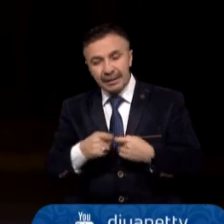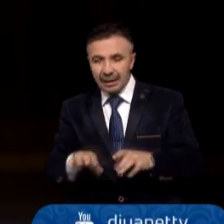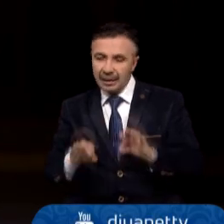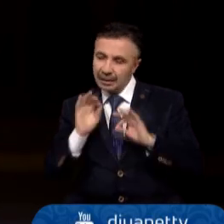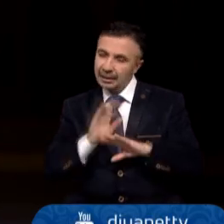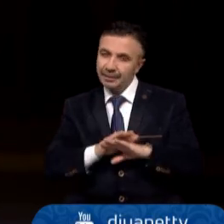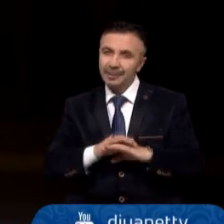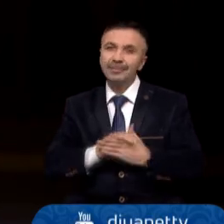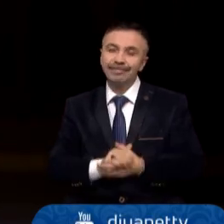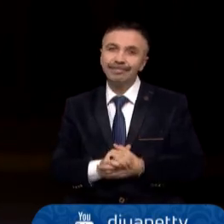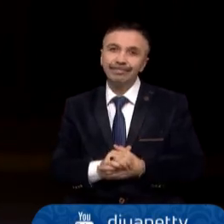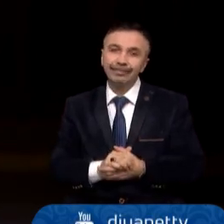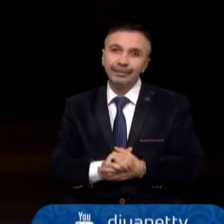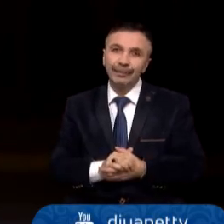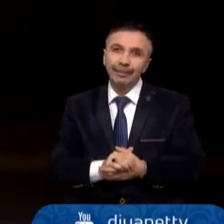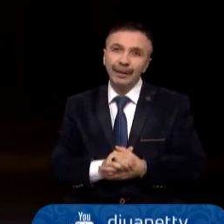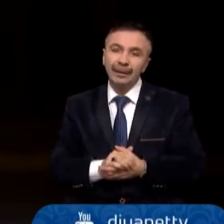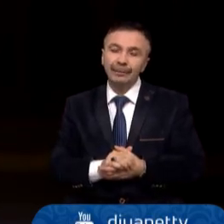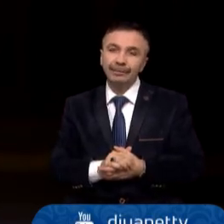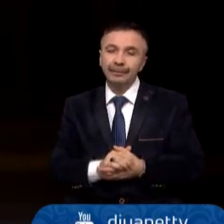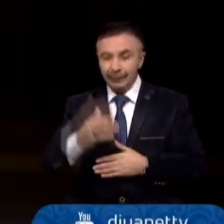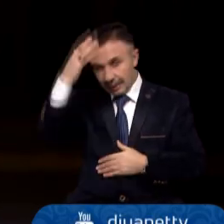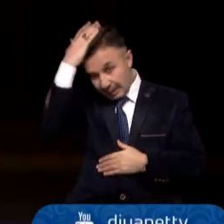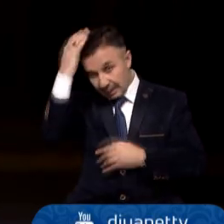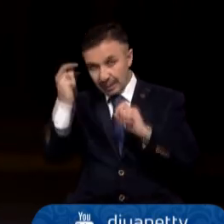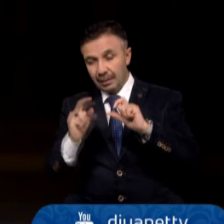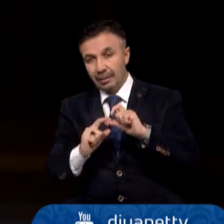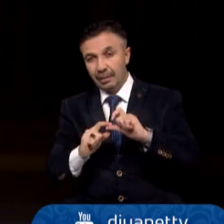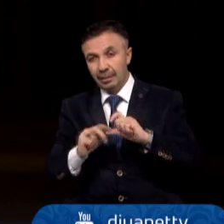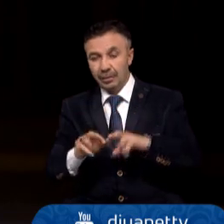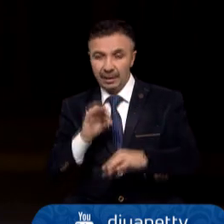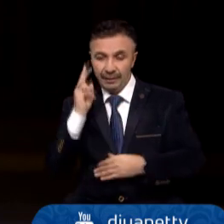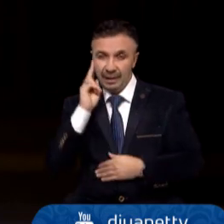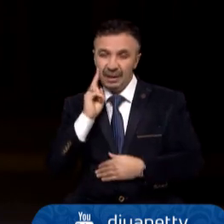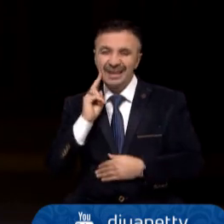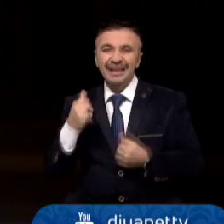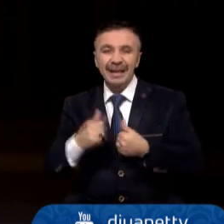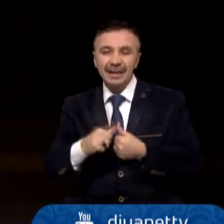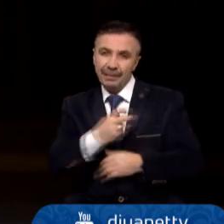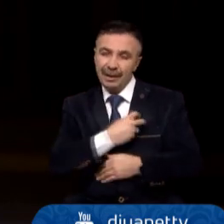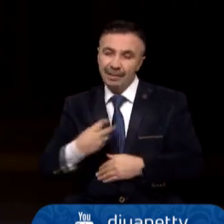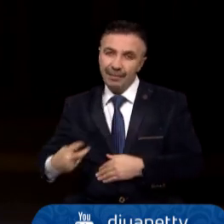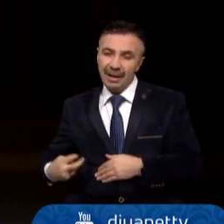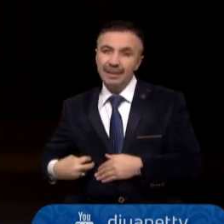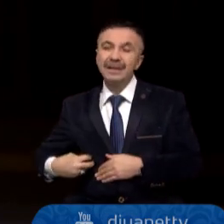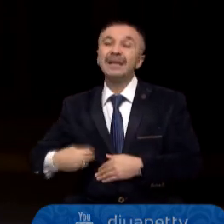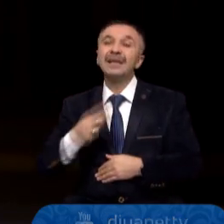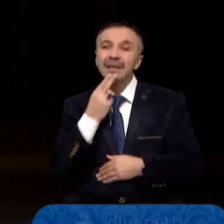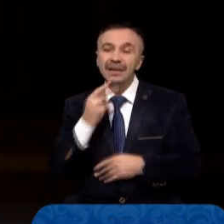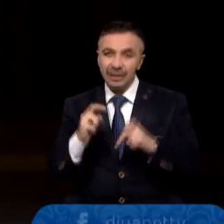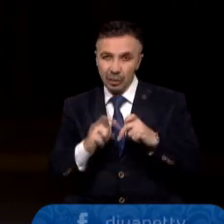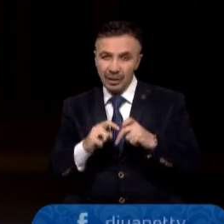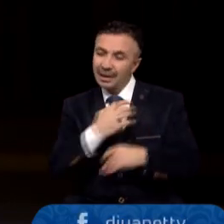Bedir Savaşı'na hazırlık yapılıyor ve Hazreti Osman Efendimizin eşi